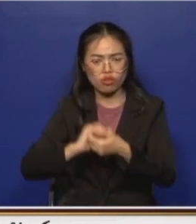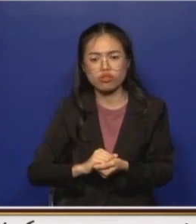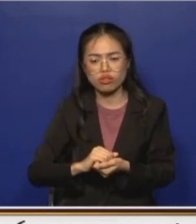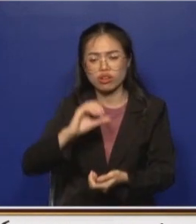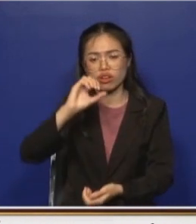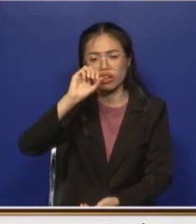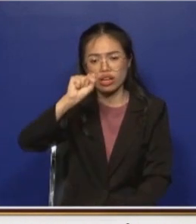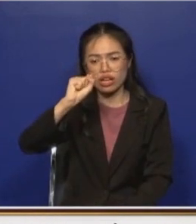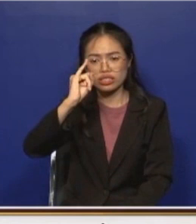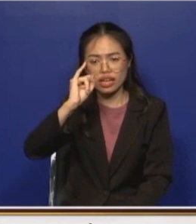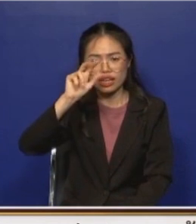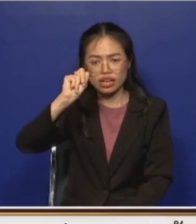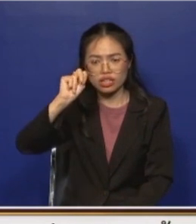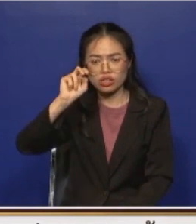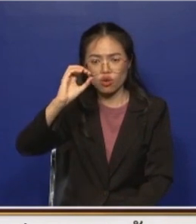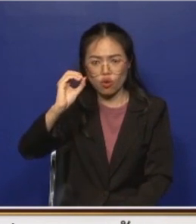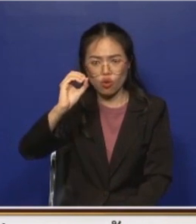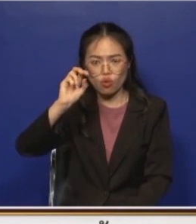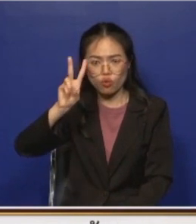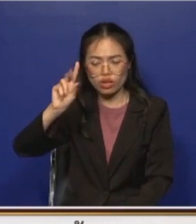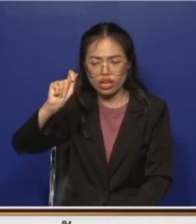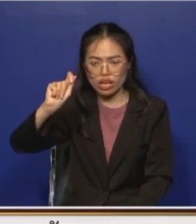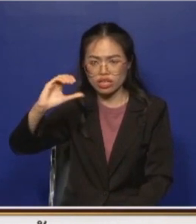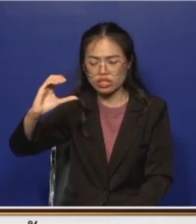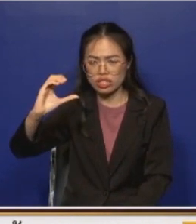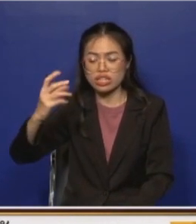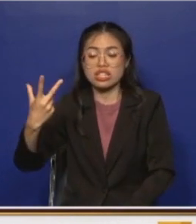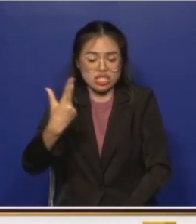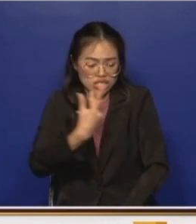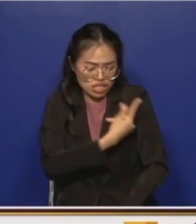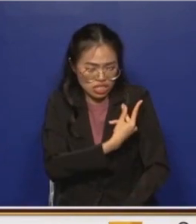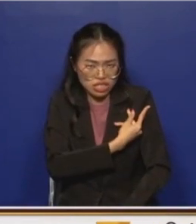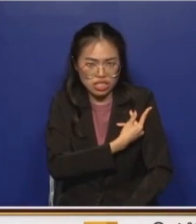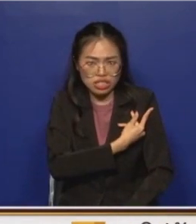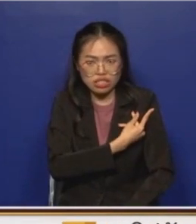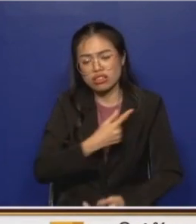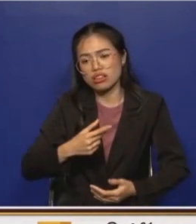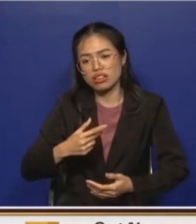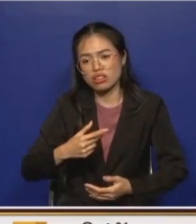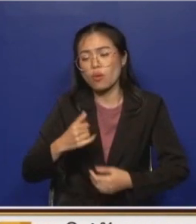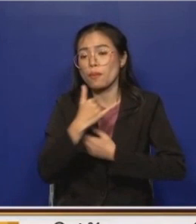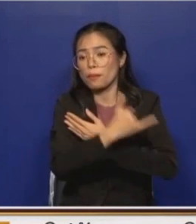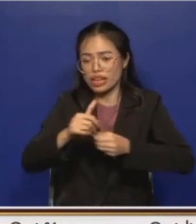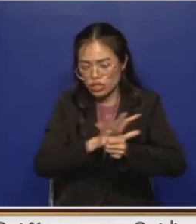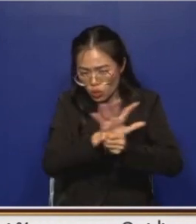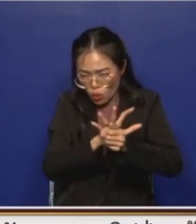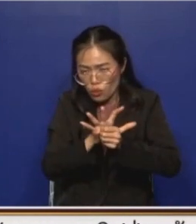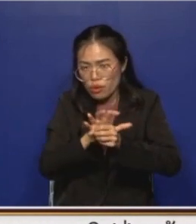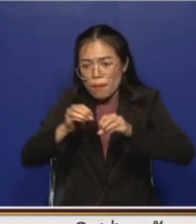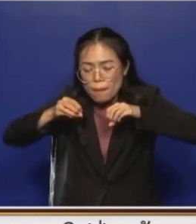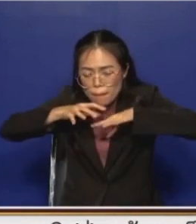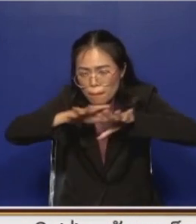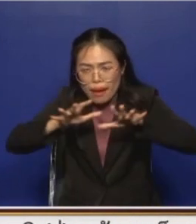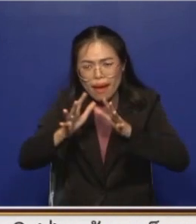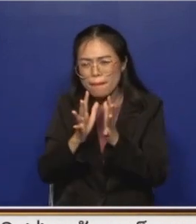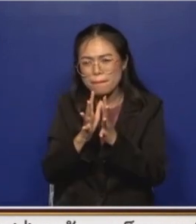ะก็อย่างน้อยเขามีวัคซีนฉีดนะฮะก็เลยฉีดไปปรากฏว่าในบราซิล